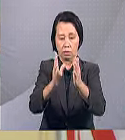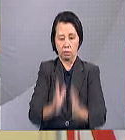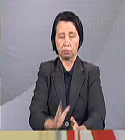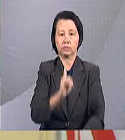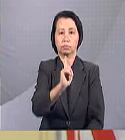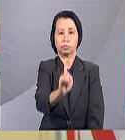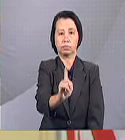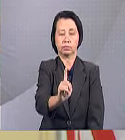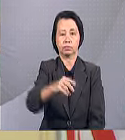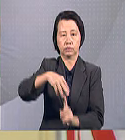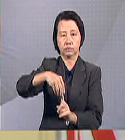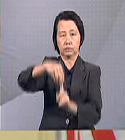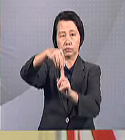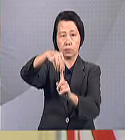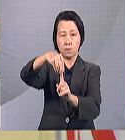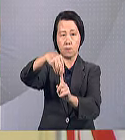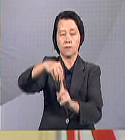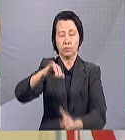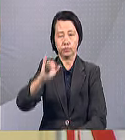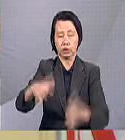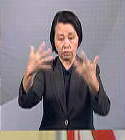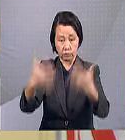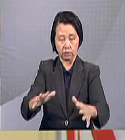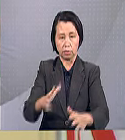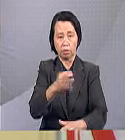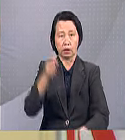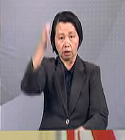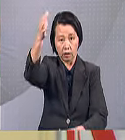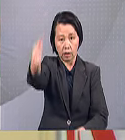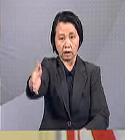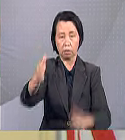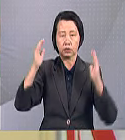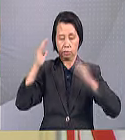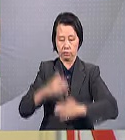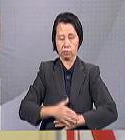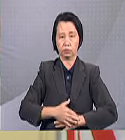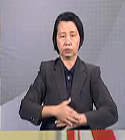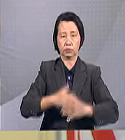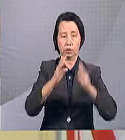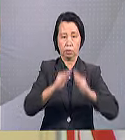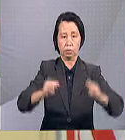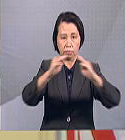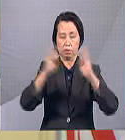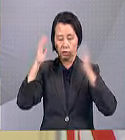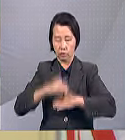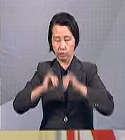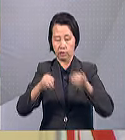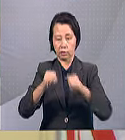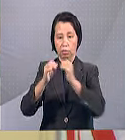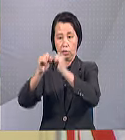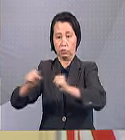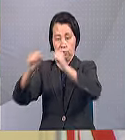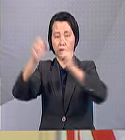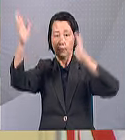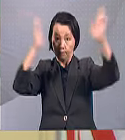Islam khususnya yang telah dan akan menunaikan salat di masjid, surau jemaah dan surau di seluruh